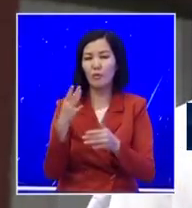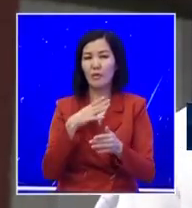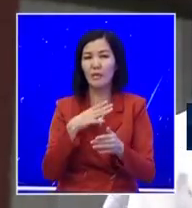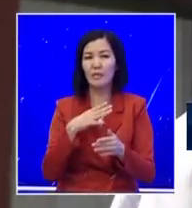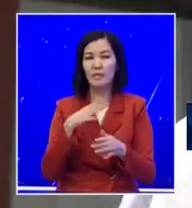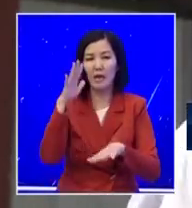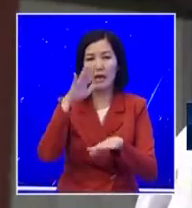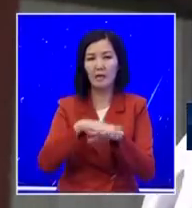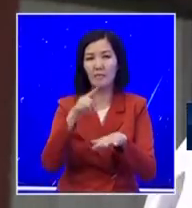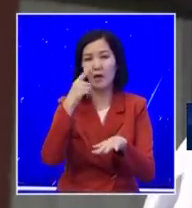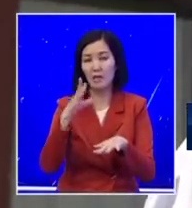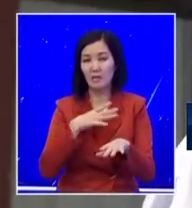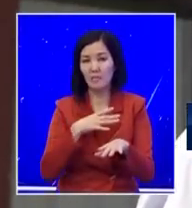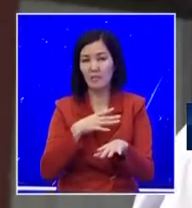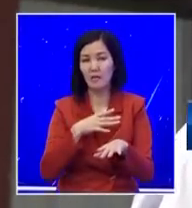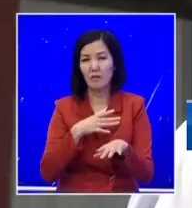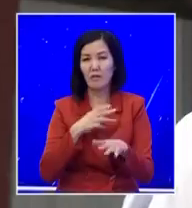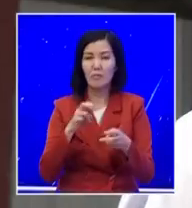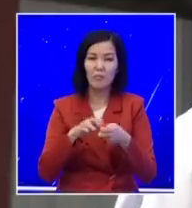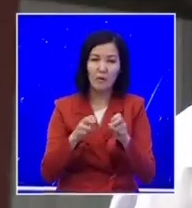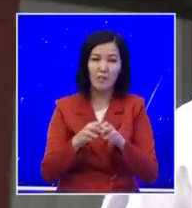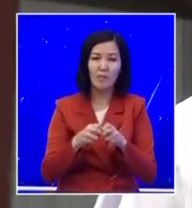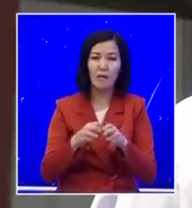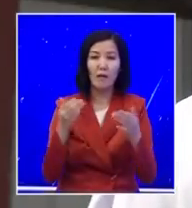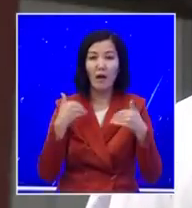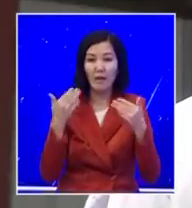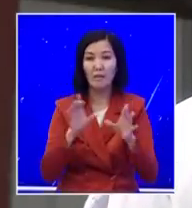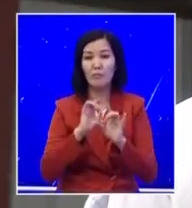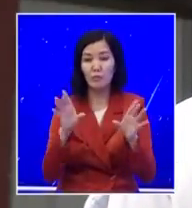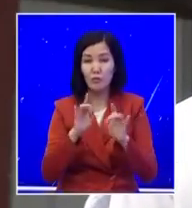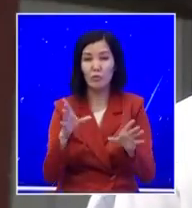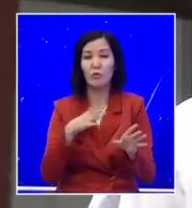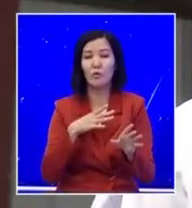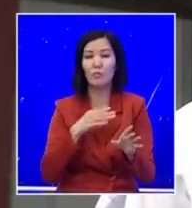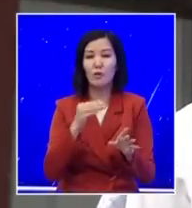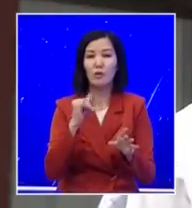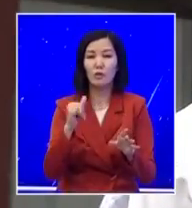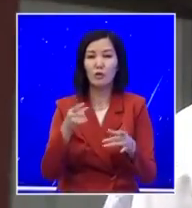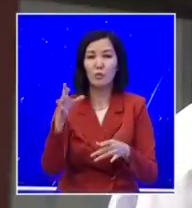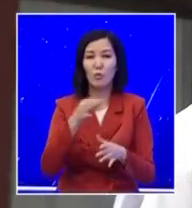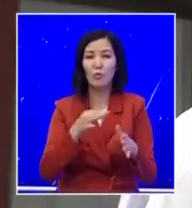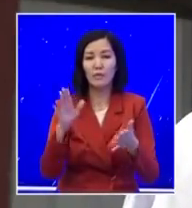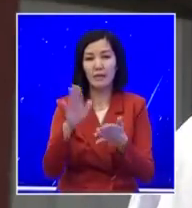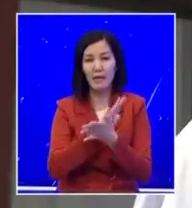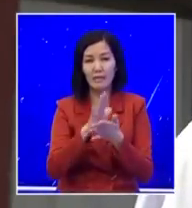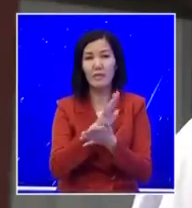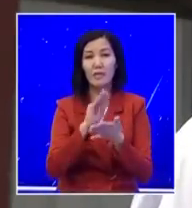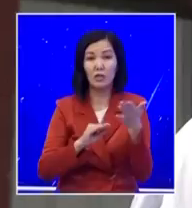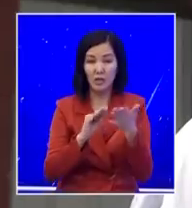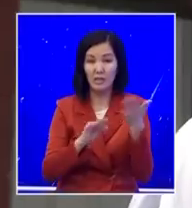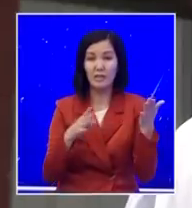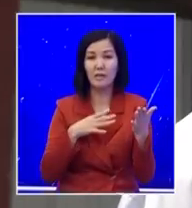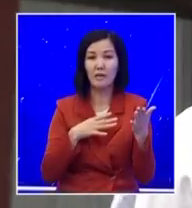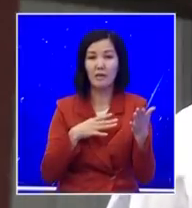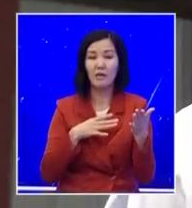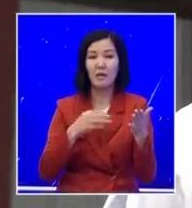ауданның әкімінде де айтқан, бұл мәселені алдына қойған. Оның кейін жетісу, облыстық жетісу газетіне де жаздым, бұл